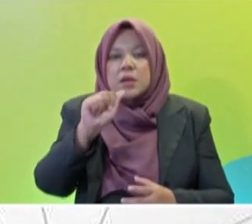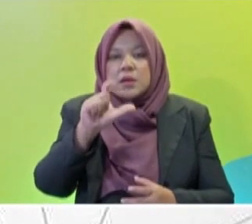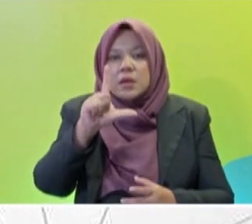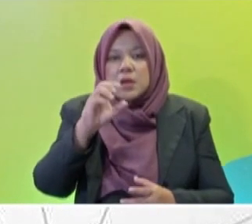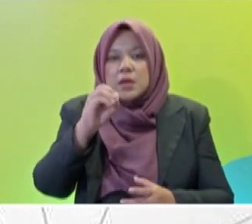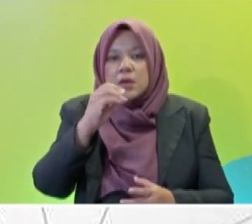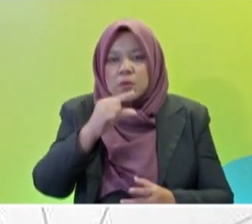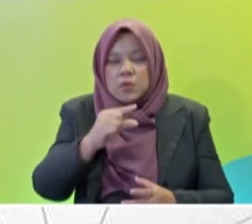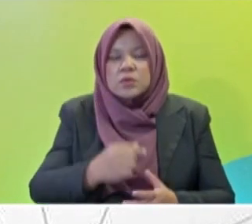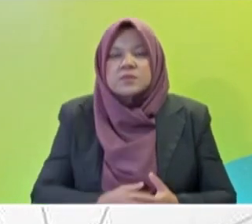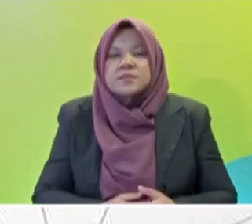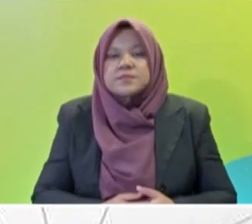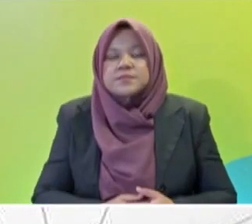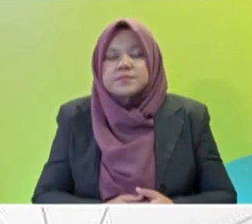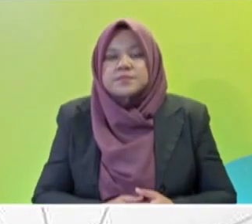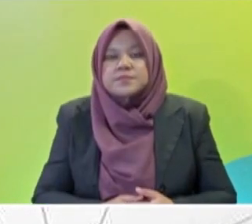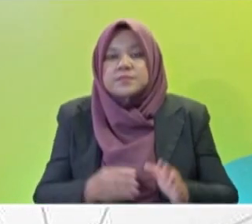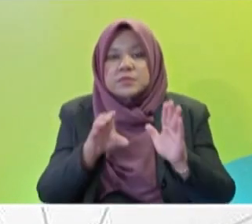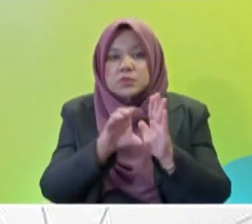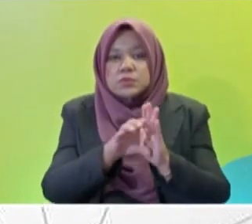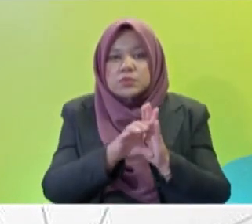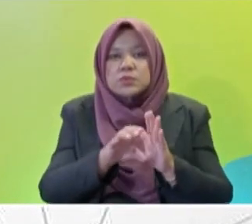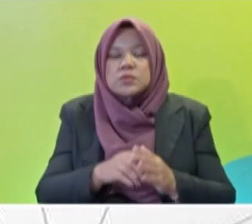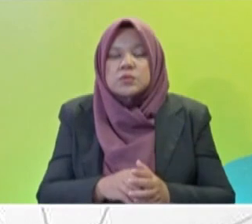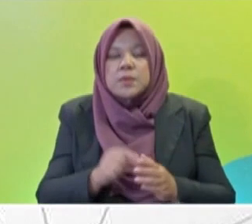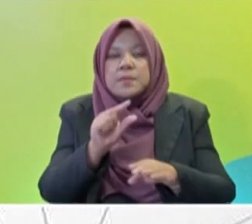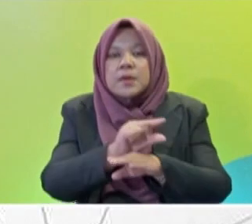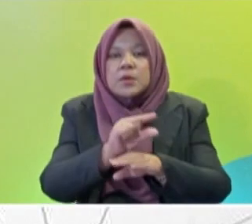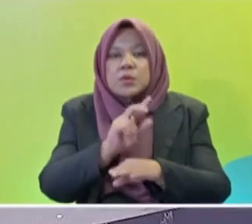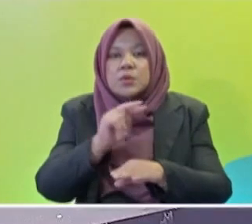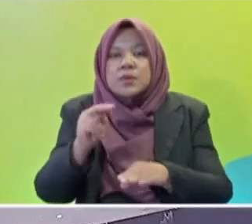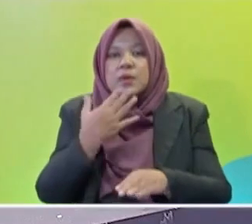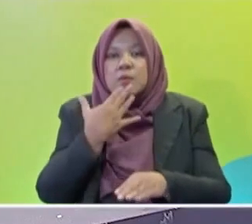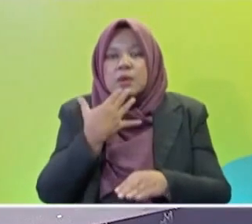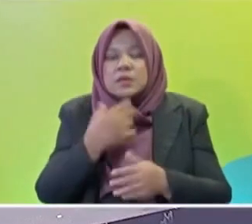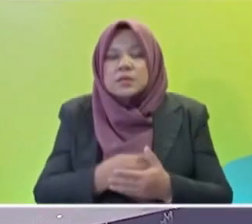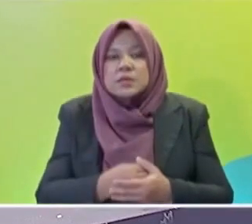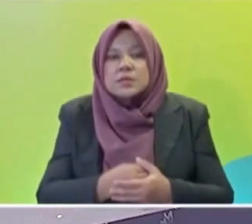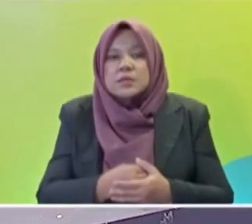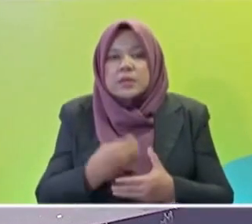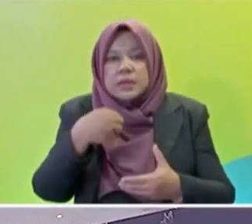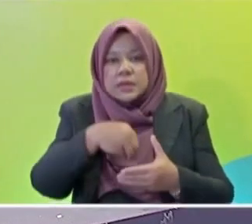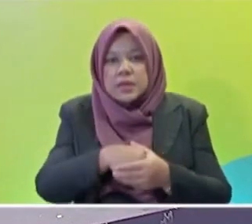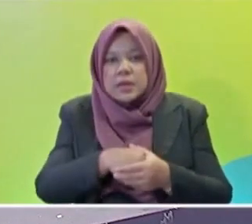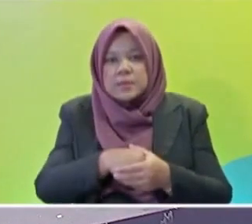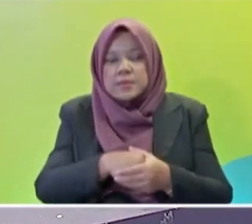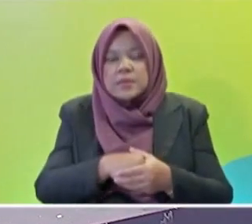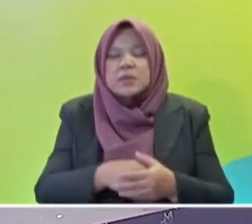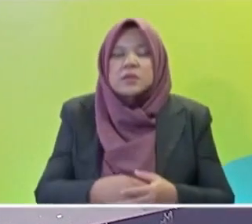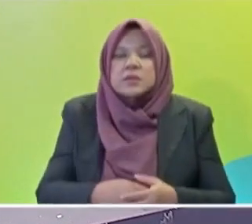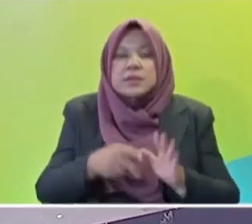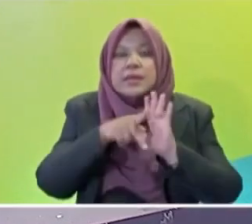dan juga penggunaan warna di dalam sebuah karya